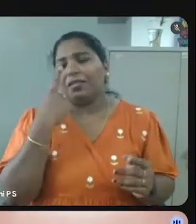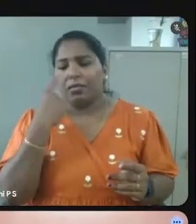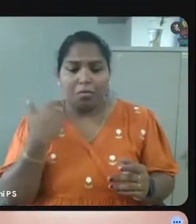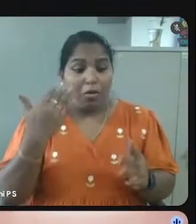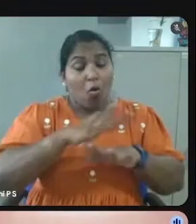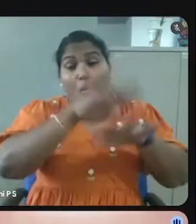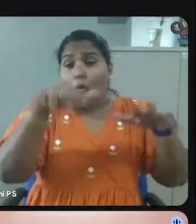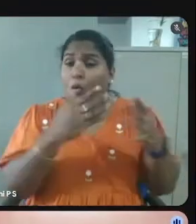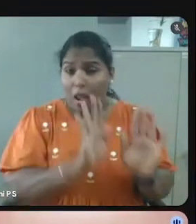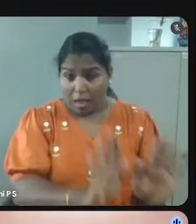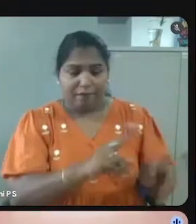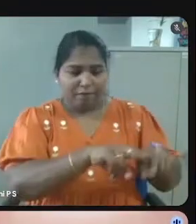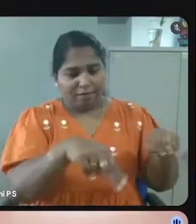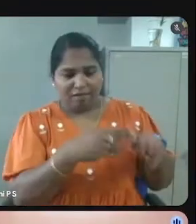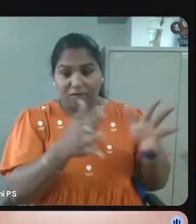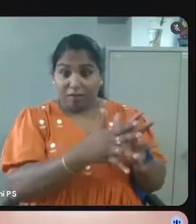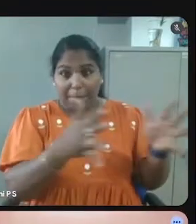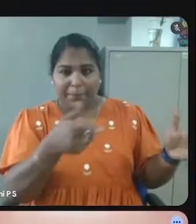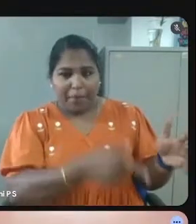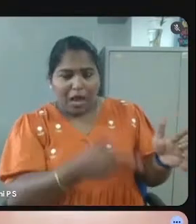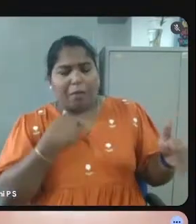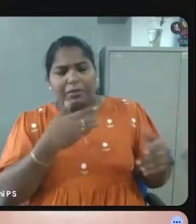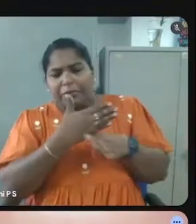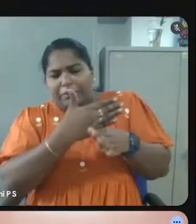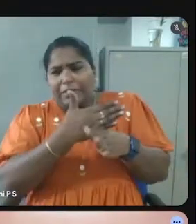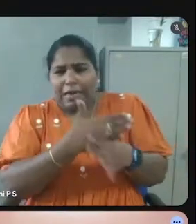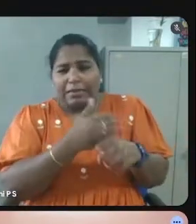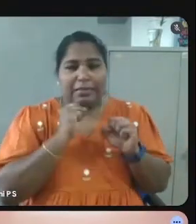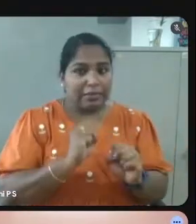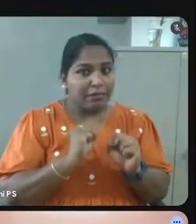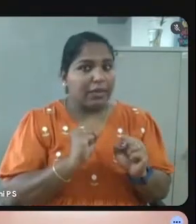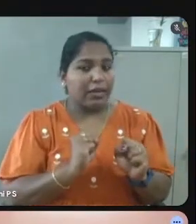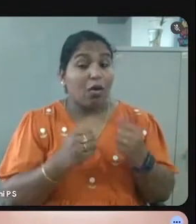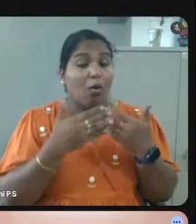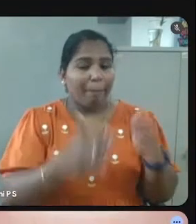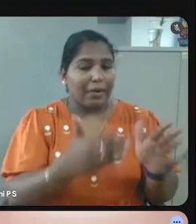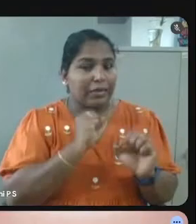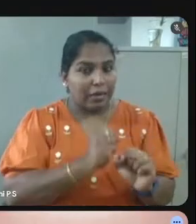ബുദ്ധിമുട്ടുണ്ടായിരിക്കും. ഇതാണ് കാര്യങ്ങൾ ഇതിൽ നോക്കാൻ പോകുന്നത്.